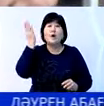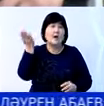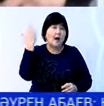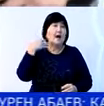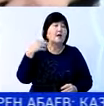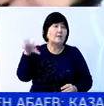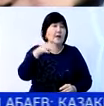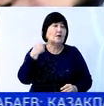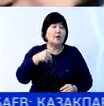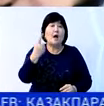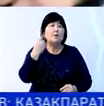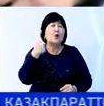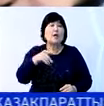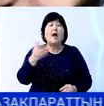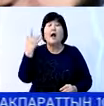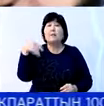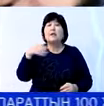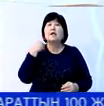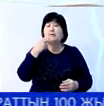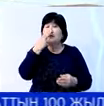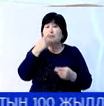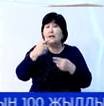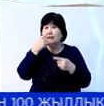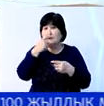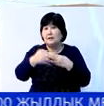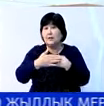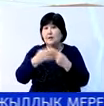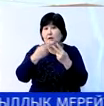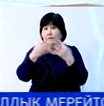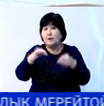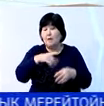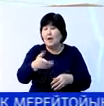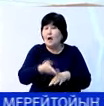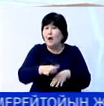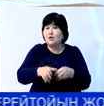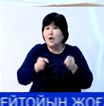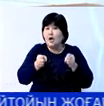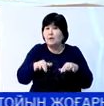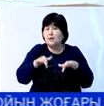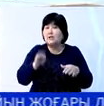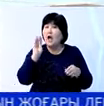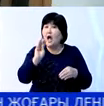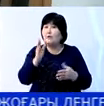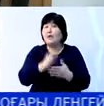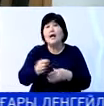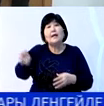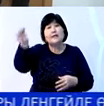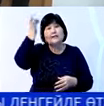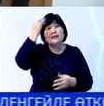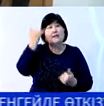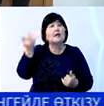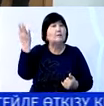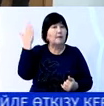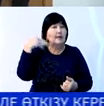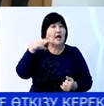болмаған. Араларында жазасын былтыр өтеп келгендер де бар. Бұл сотталушыларға аса ауыр қылмыс жасады деген айып тағылуда. Естеріңізге салсақ,